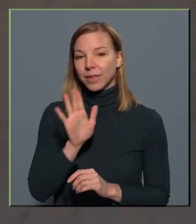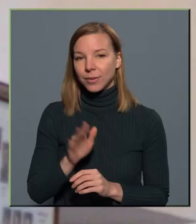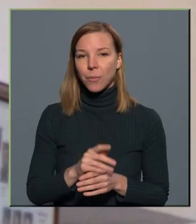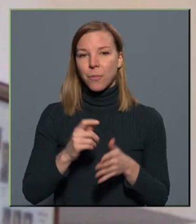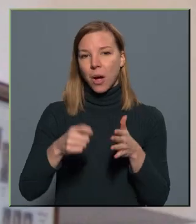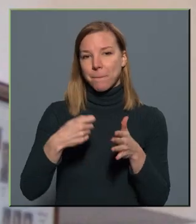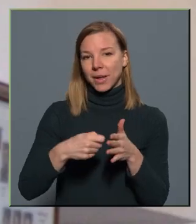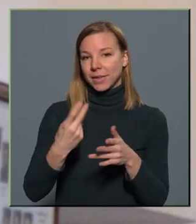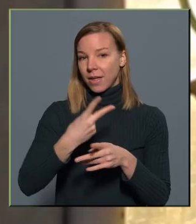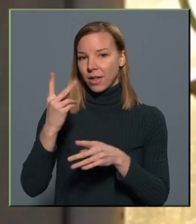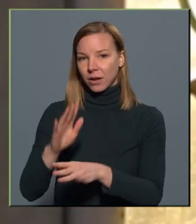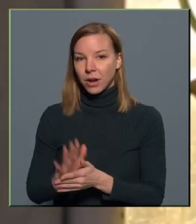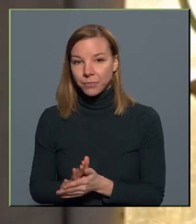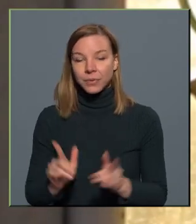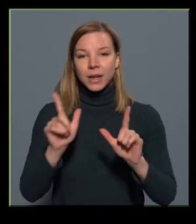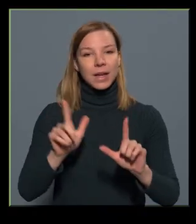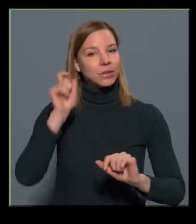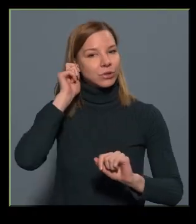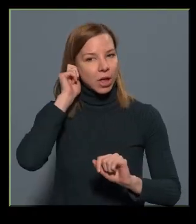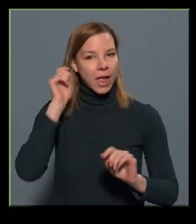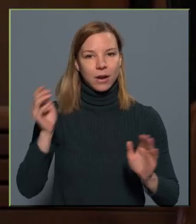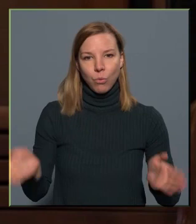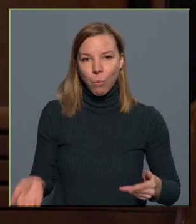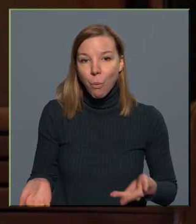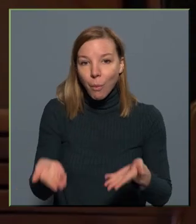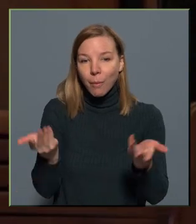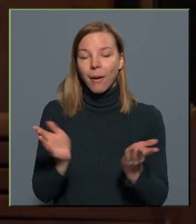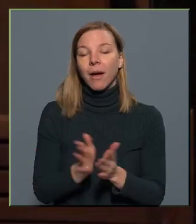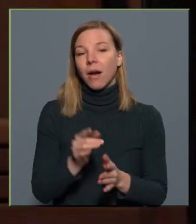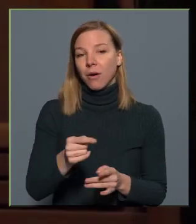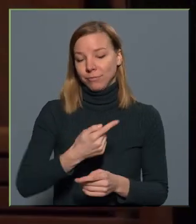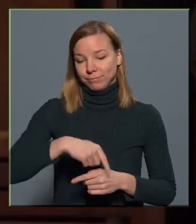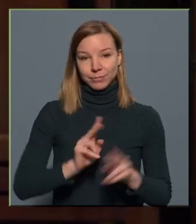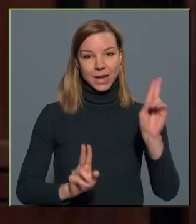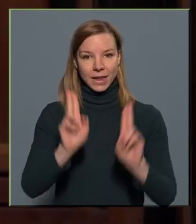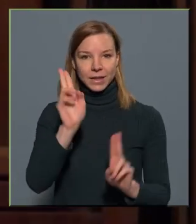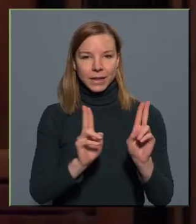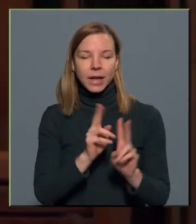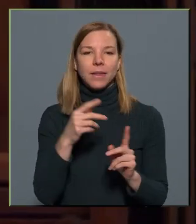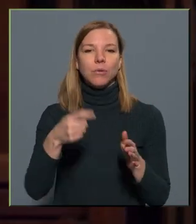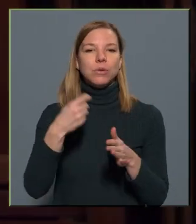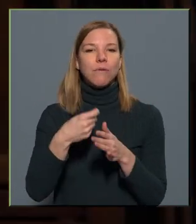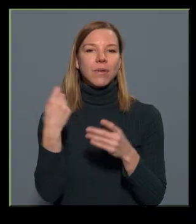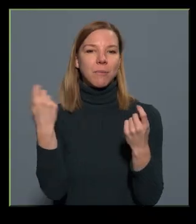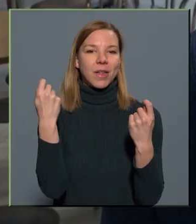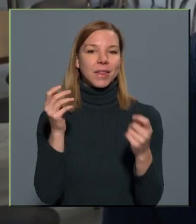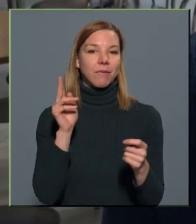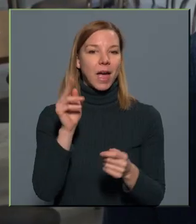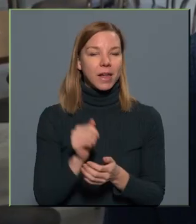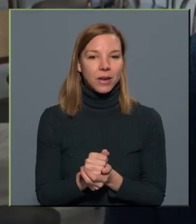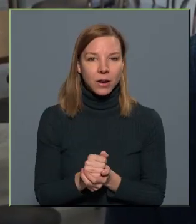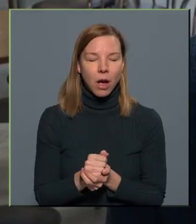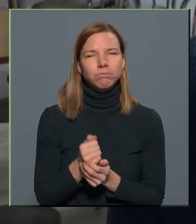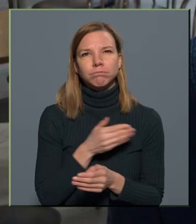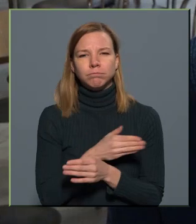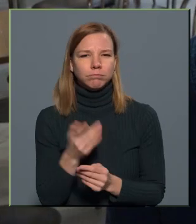a tanárnő ösztönzött minket arra, hogy mindenféleképpen nevezzünk erre a filmszemlére, és elkezdtem